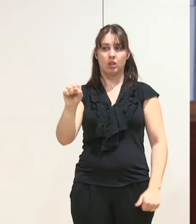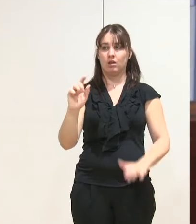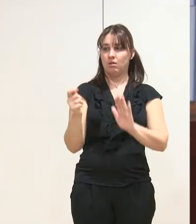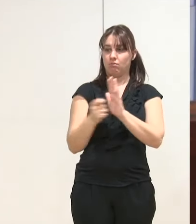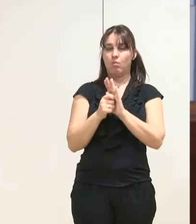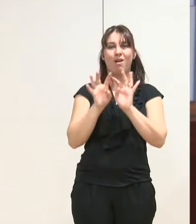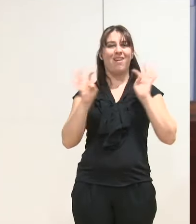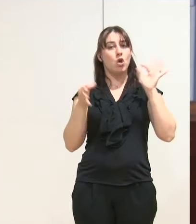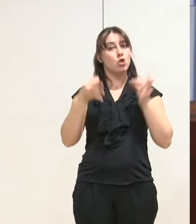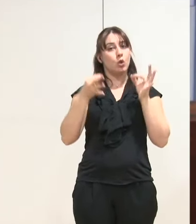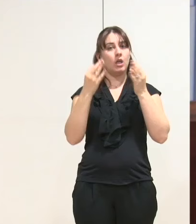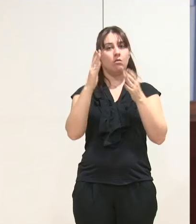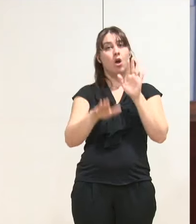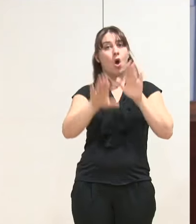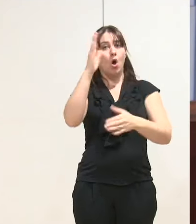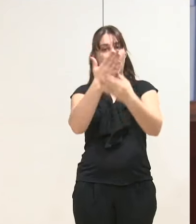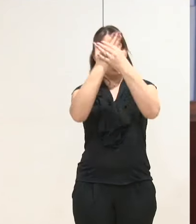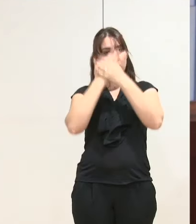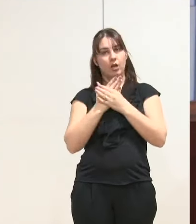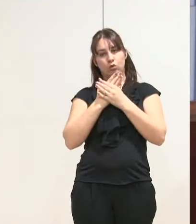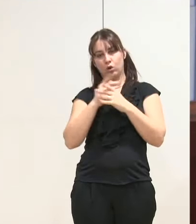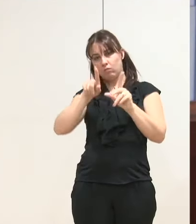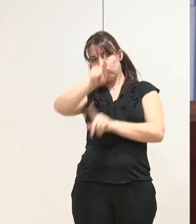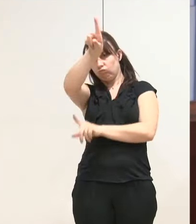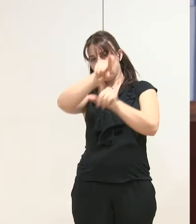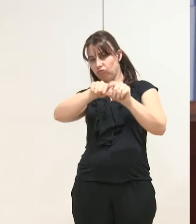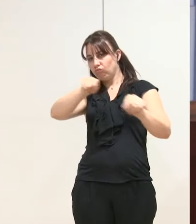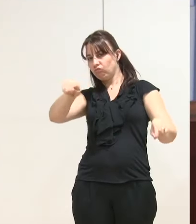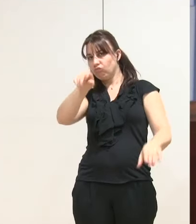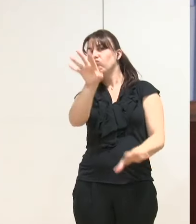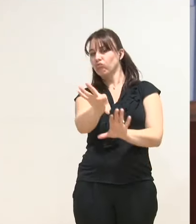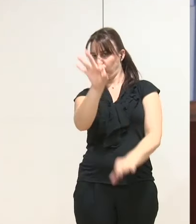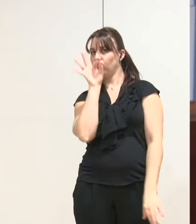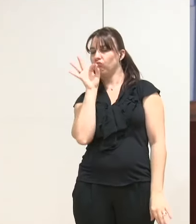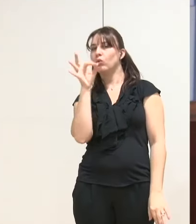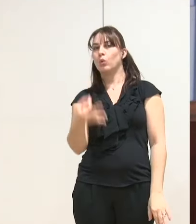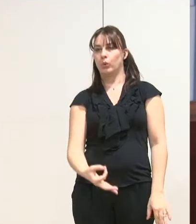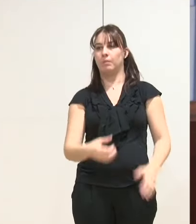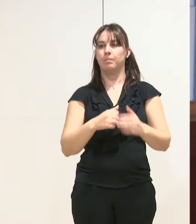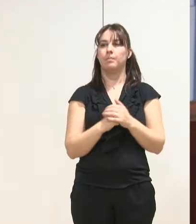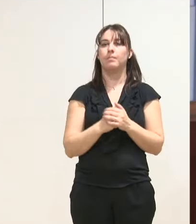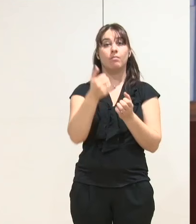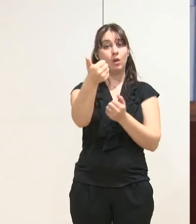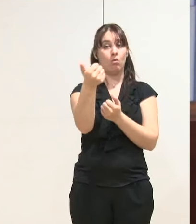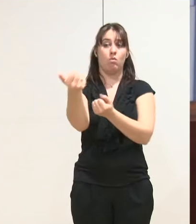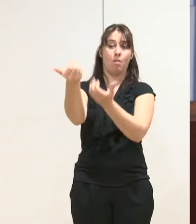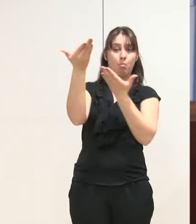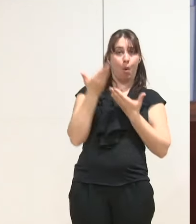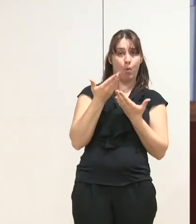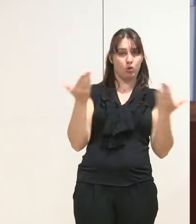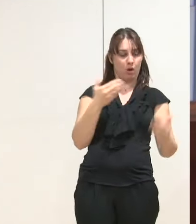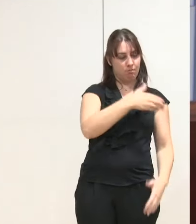jury sa candidature et a été retenu il est proposé d'établir entre la Ville de